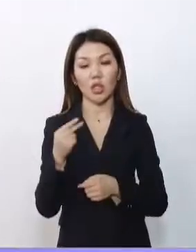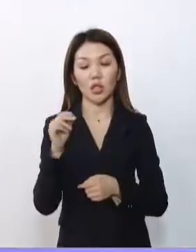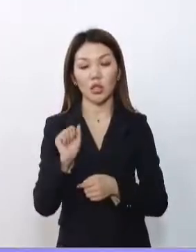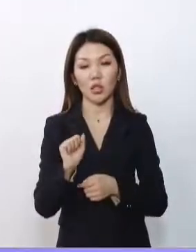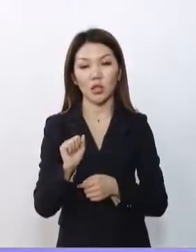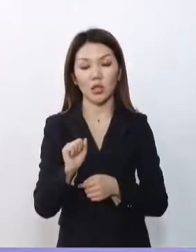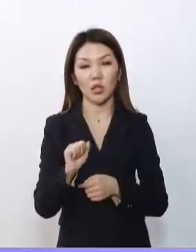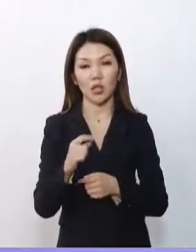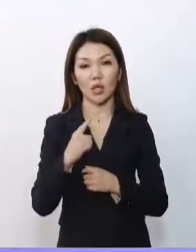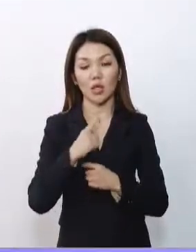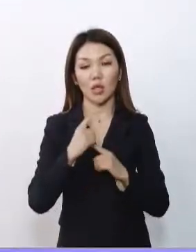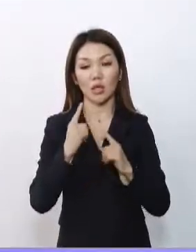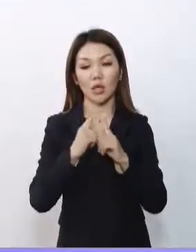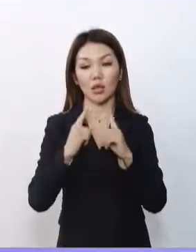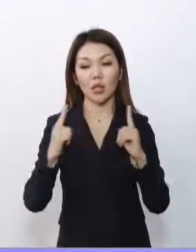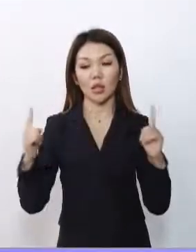между ними было